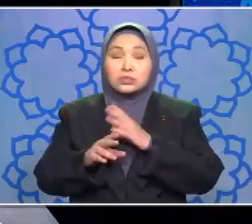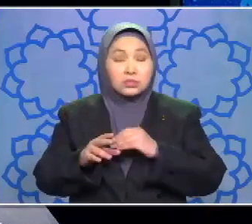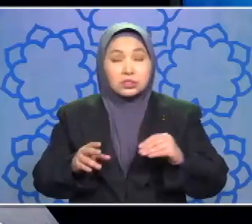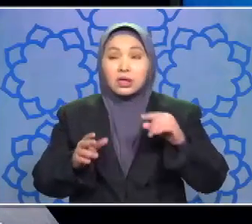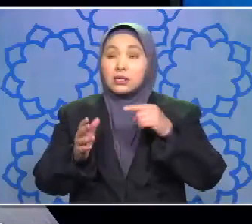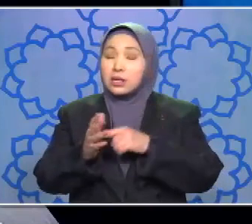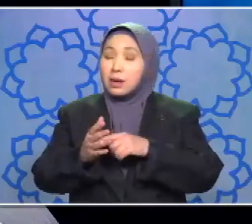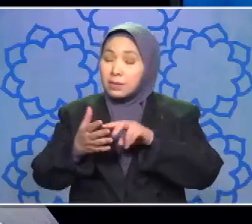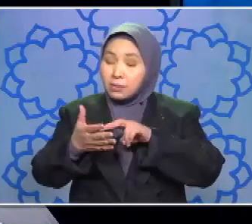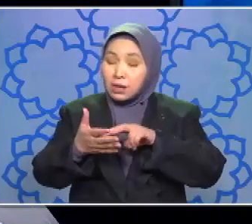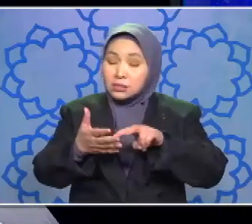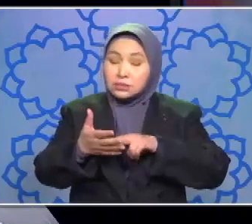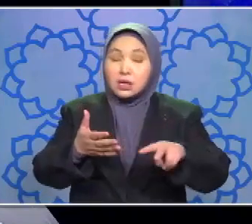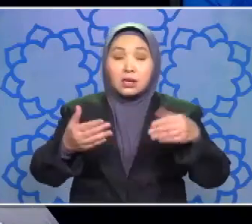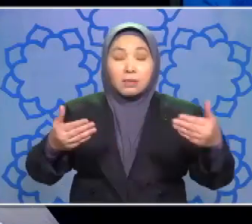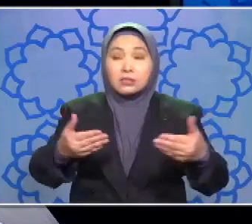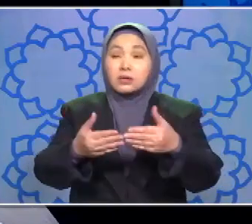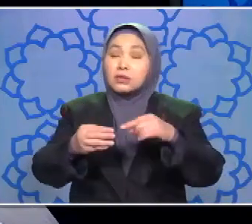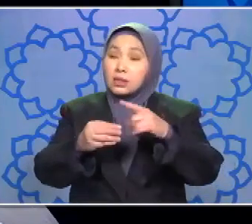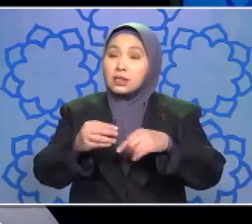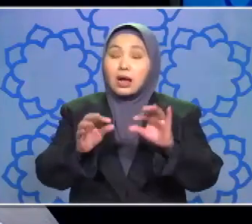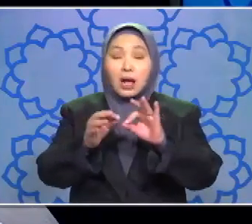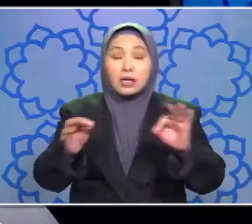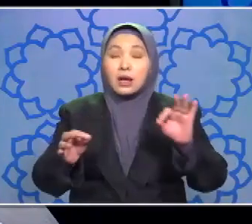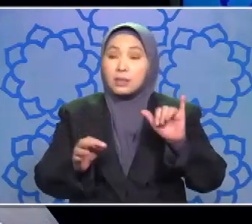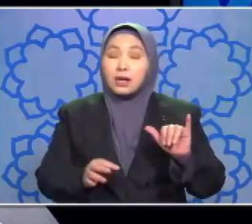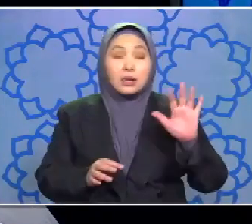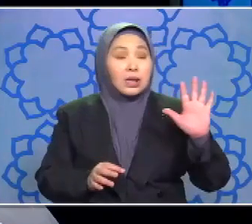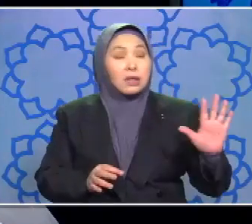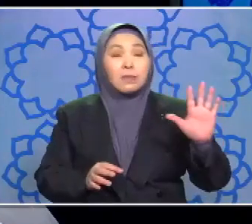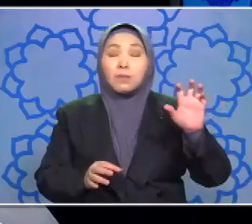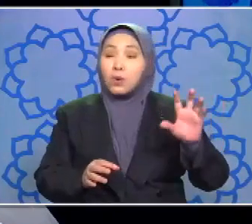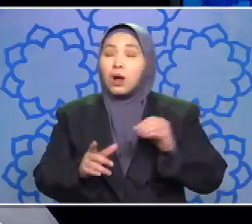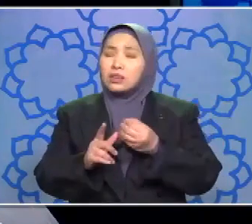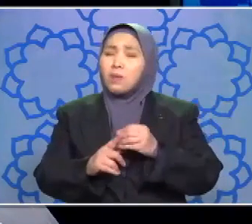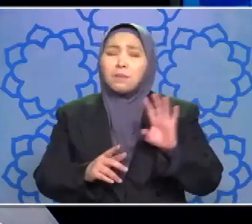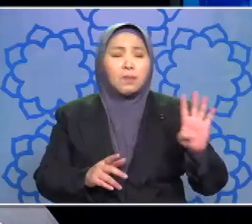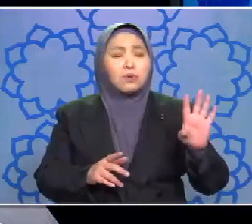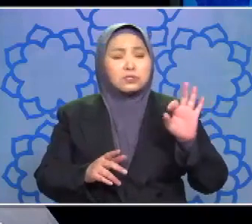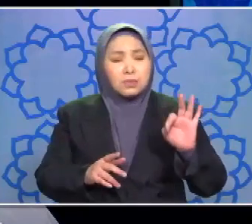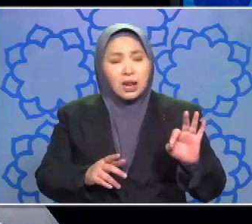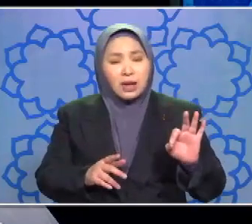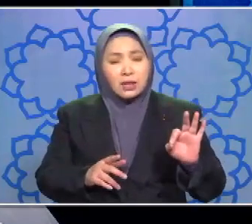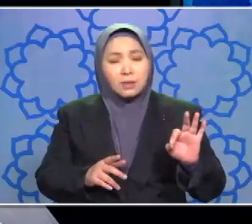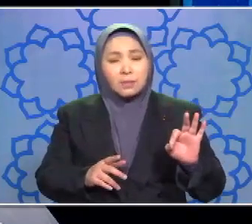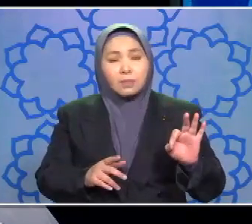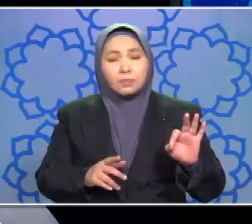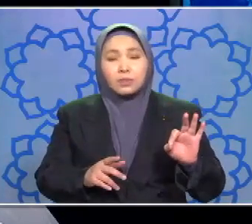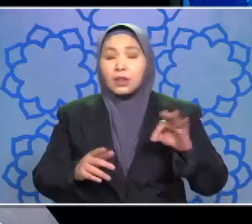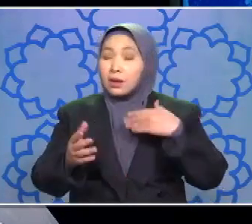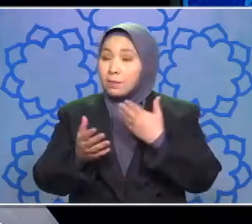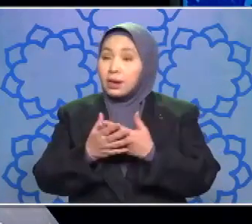ingin membaca menyambung saja tentang ayat yang ke-50 ataupun 49. Ayat 49 hingga